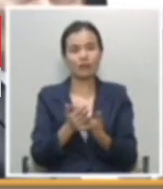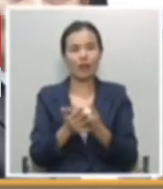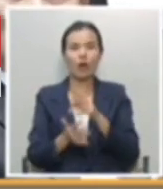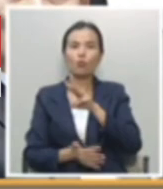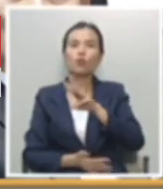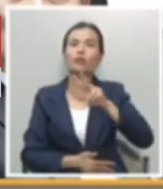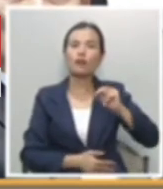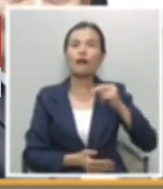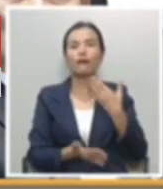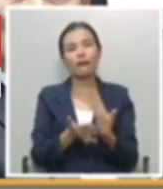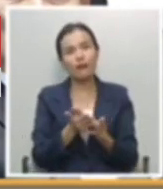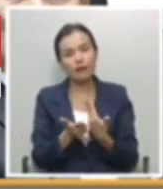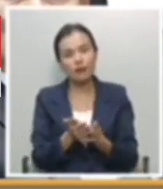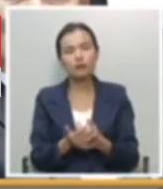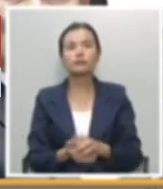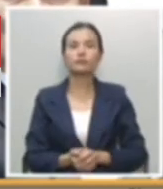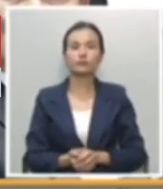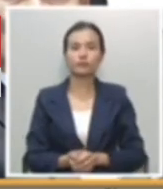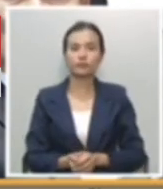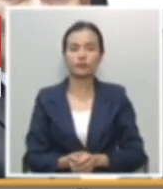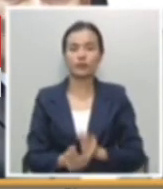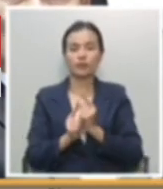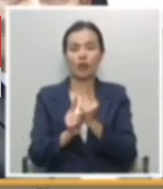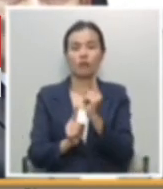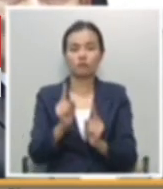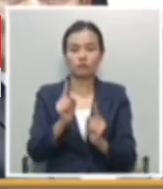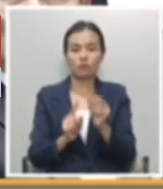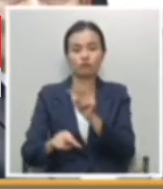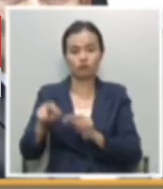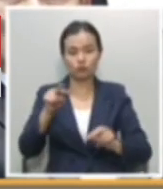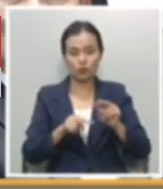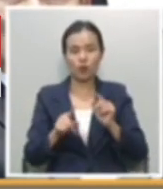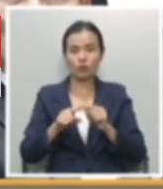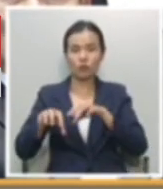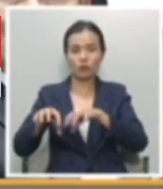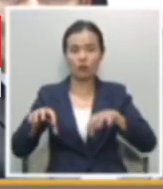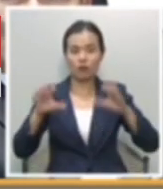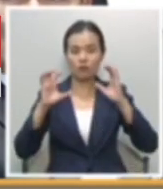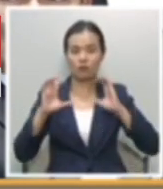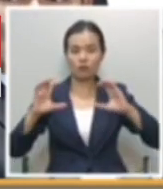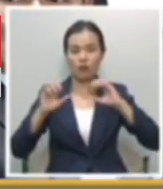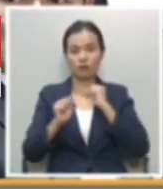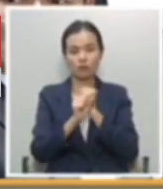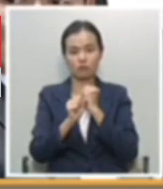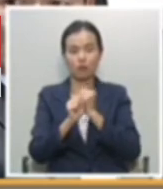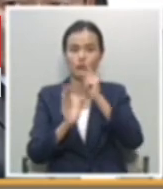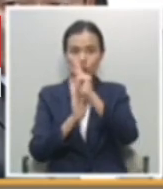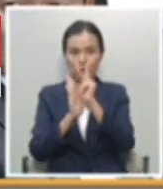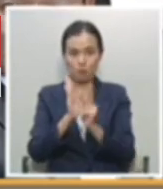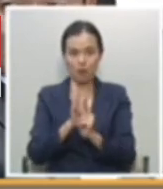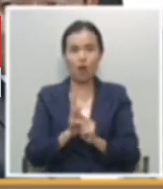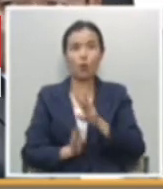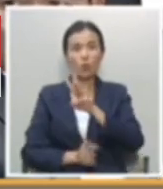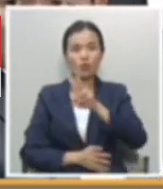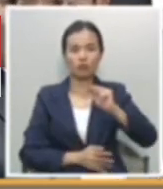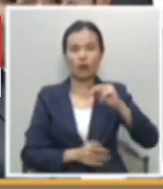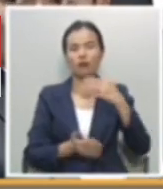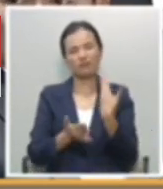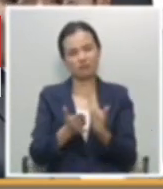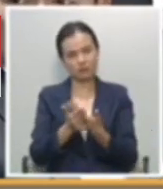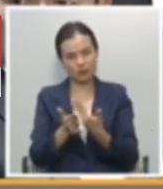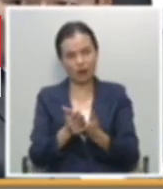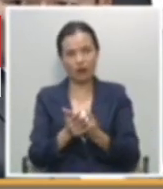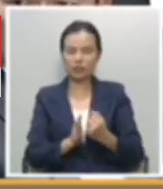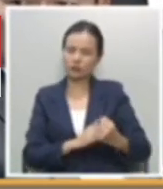คลังโดยติดตามกำกับดูแลให้หน่วยงานของรัฐดำเนินการตามกฎหมายวินัยการเงินการคลังอย่างเคร่ง